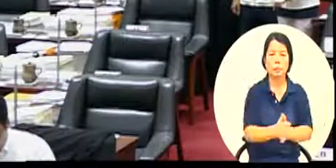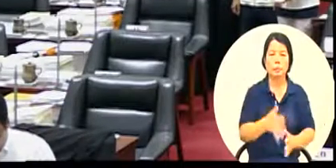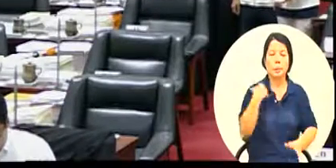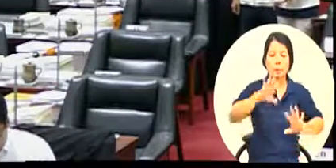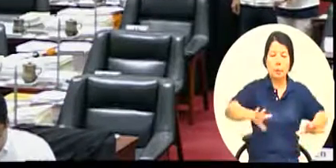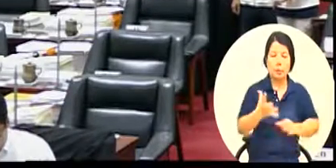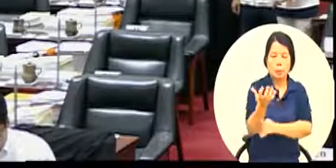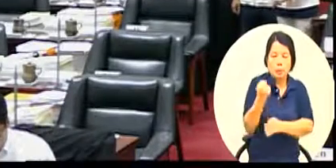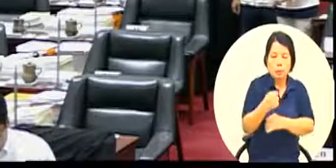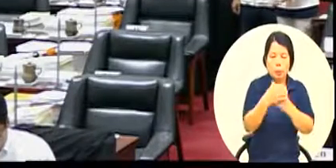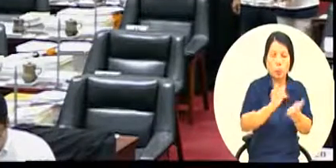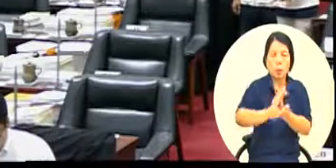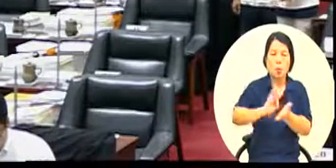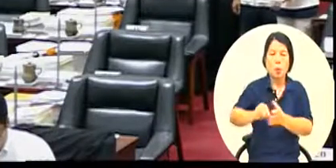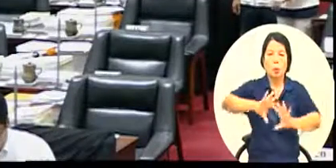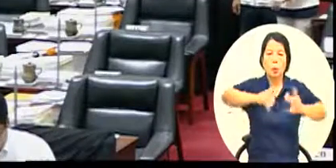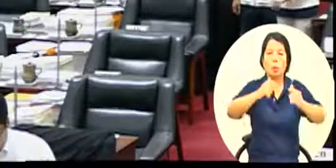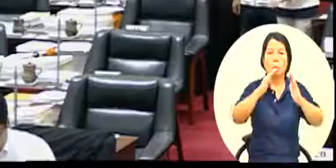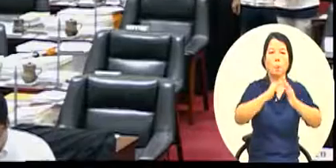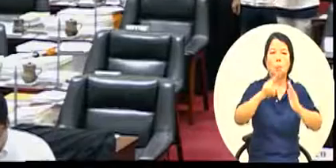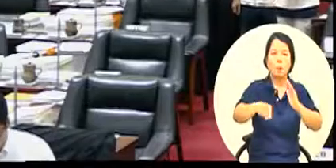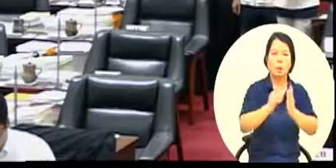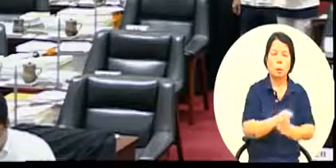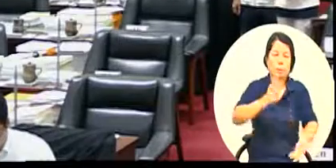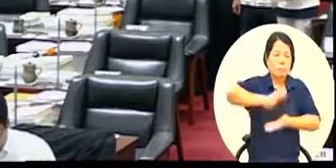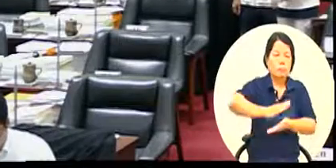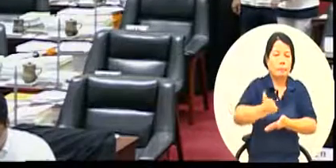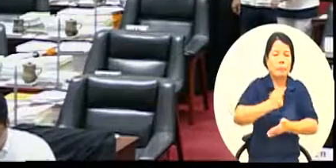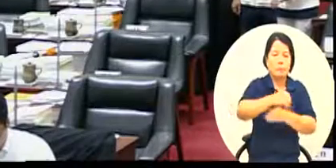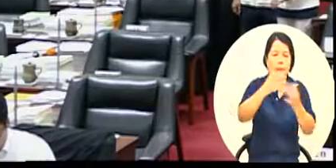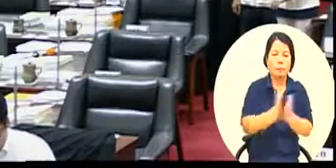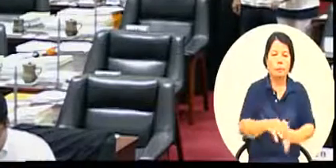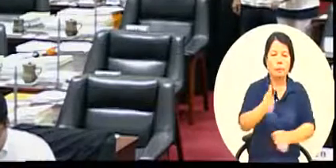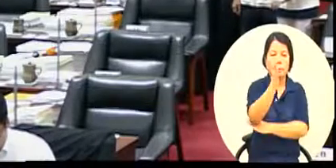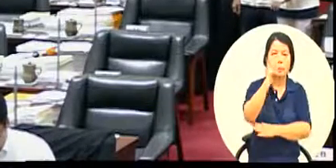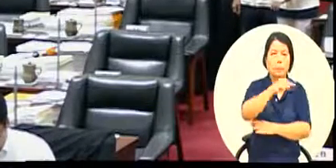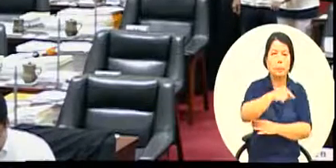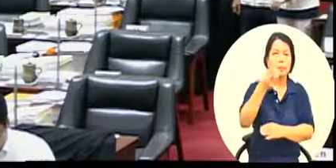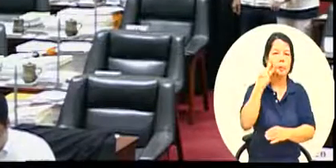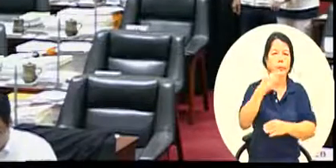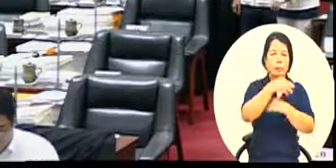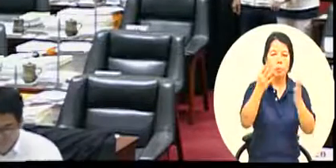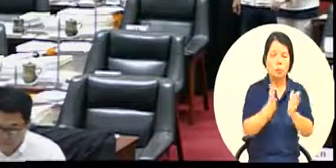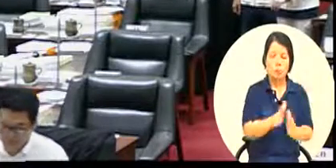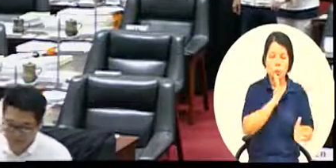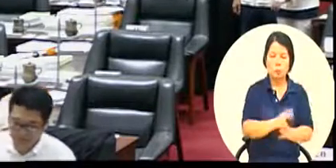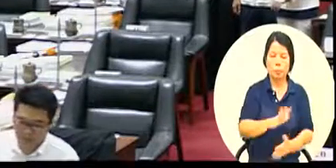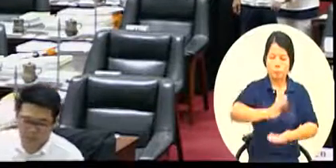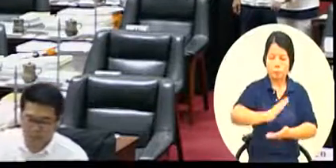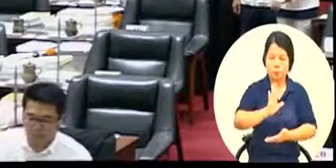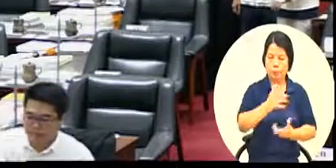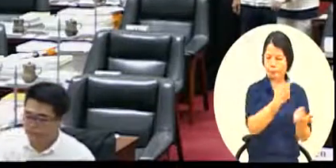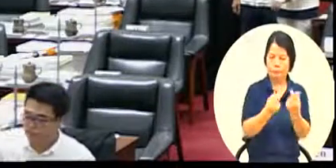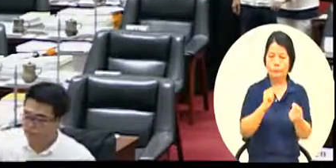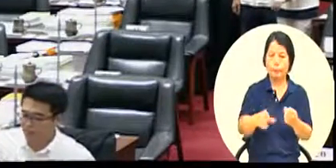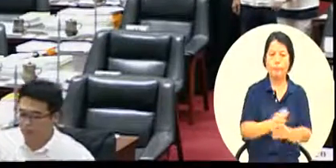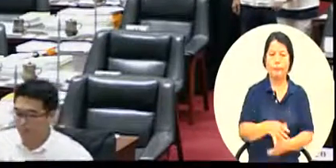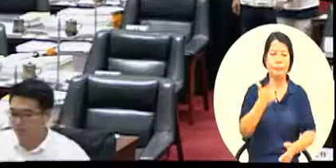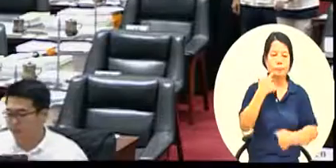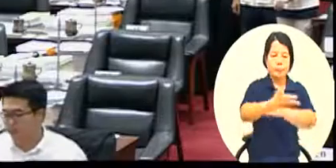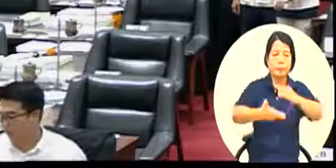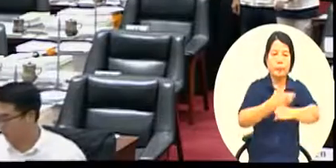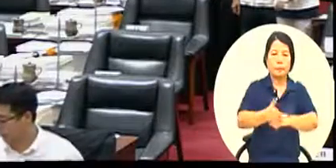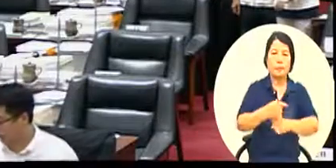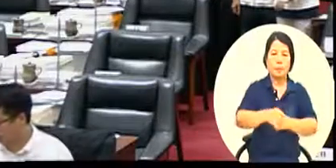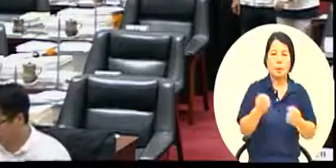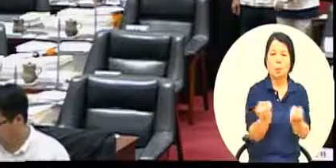者利用国家的机器打压政治异己的手段根本都是同样的。所以美丽岛事件与扁